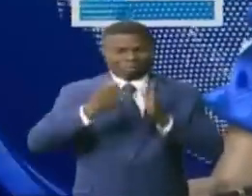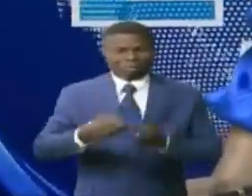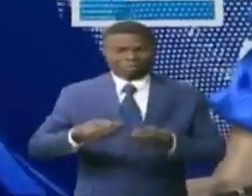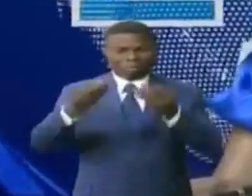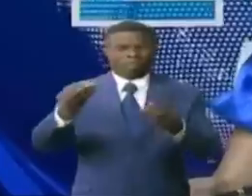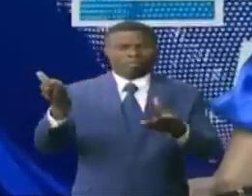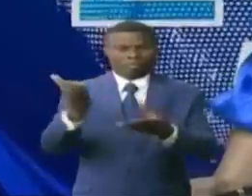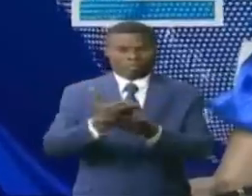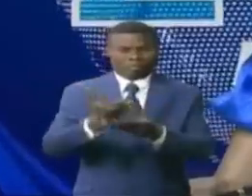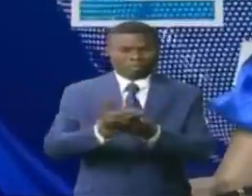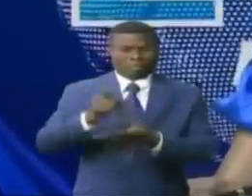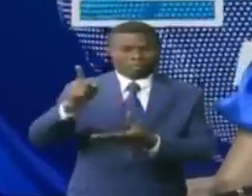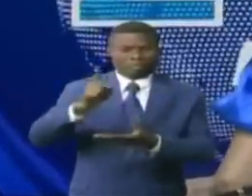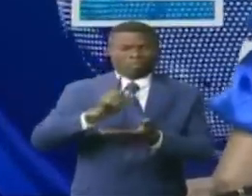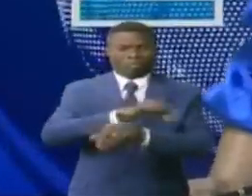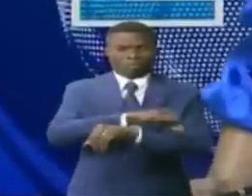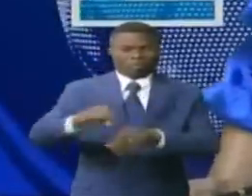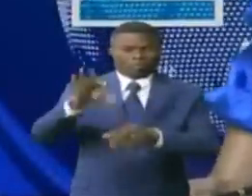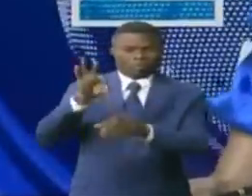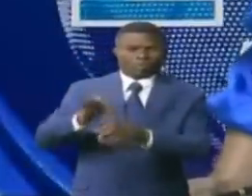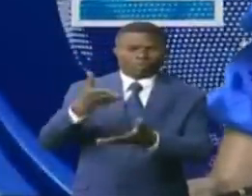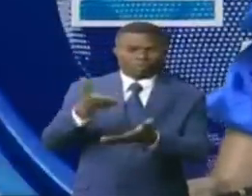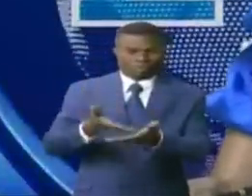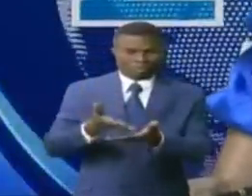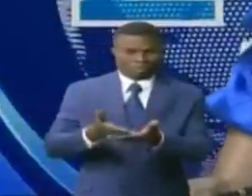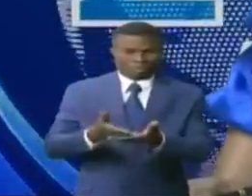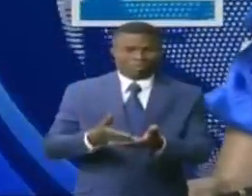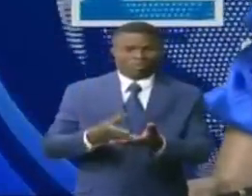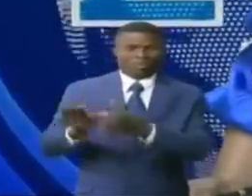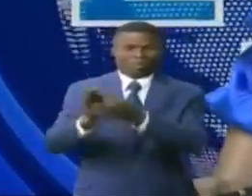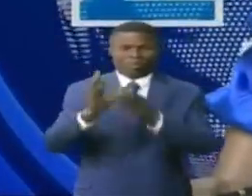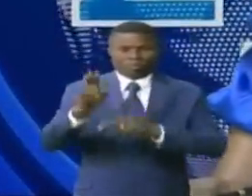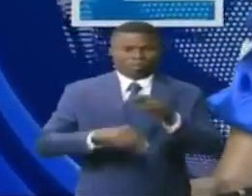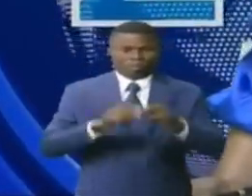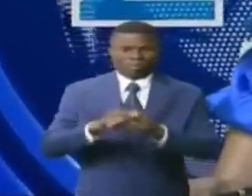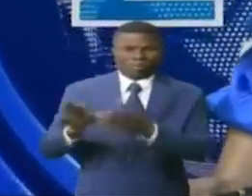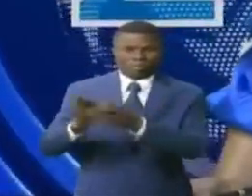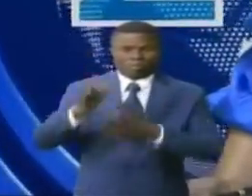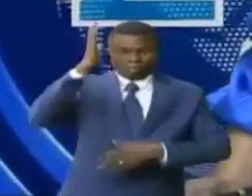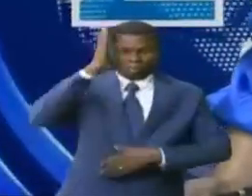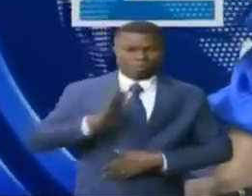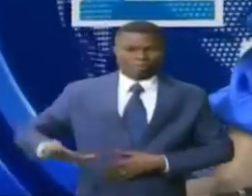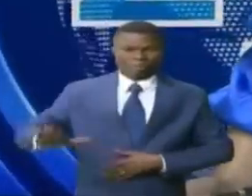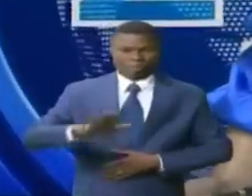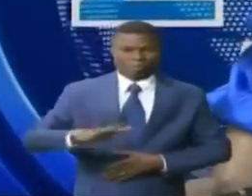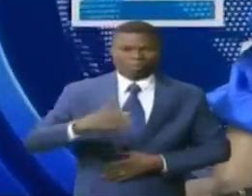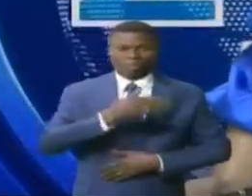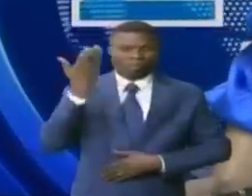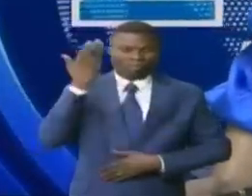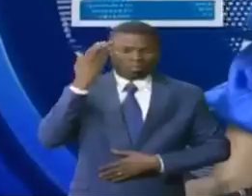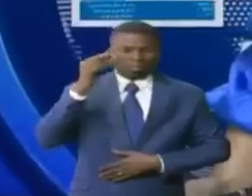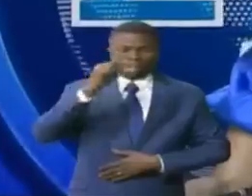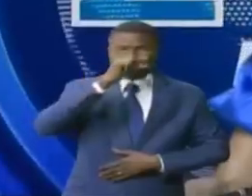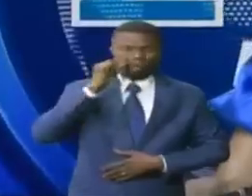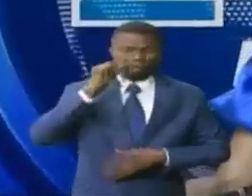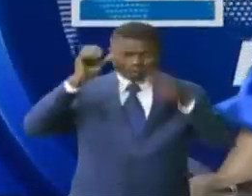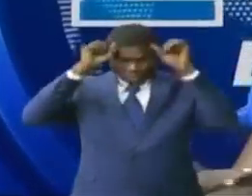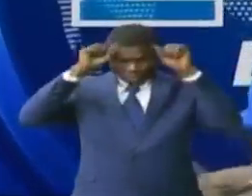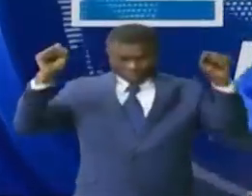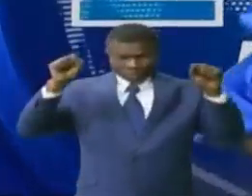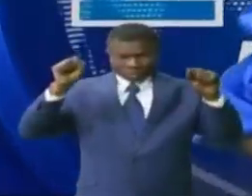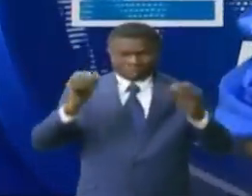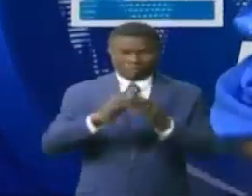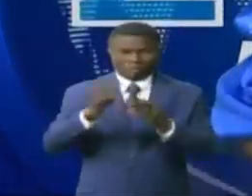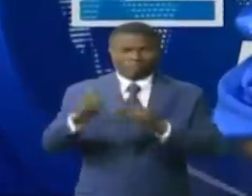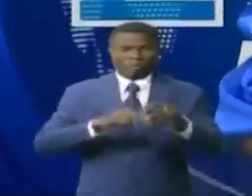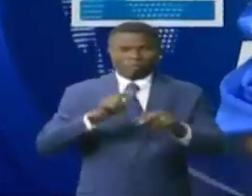7 octobre 2023, sa candidature à la CENI. Le coordonnateur de l'Union sacrée de la Nation, Christophe Mbosoko Diampanga, est président de